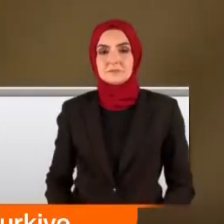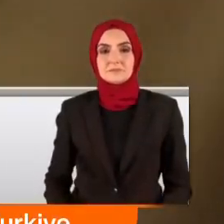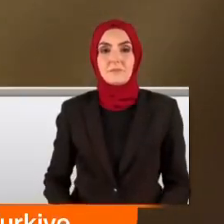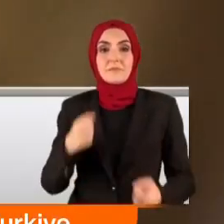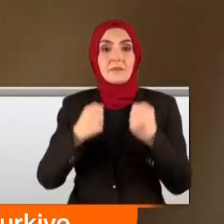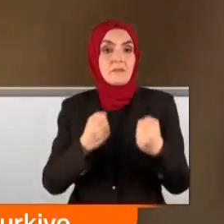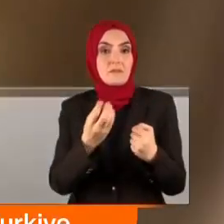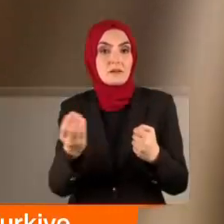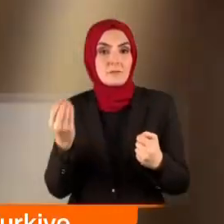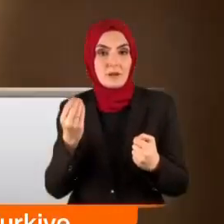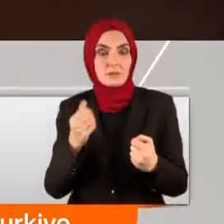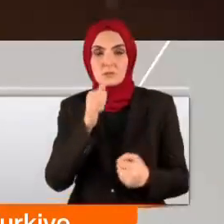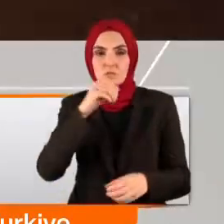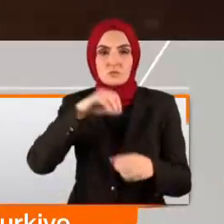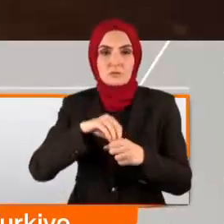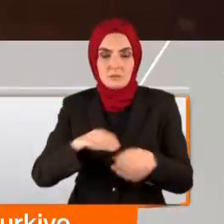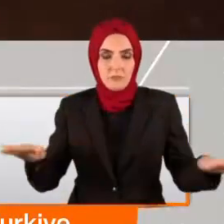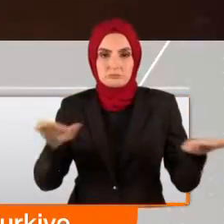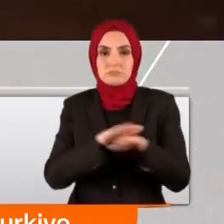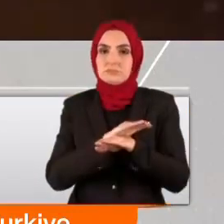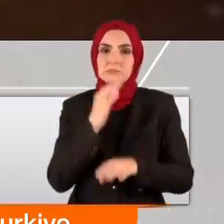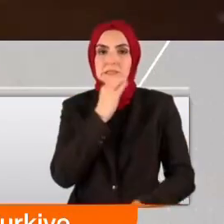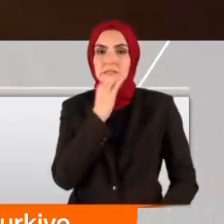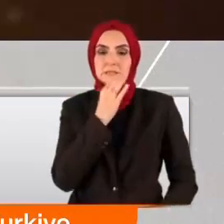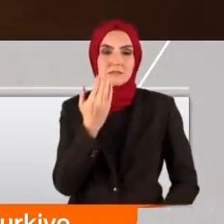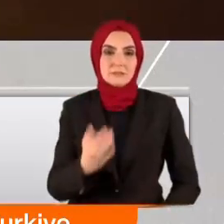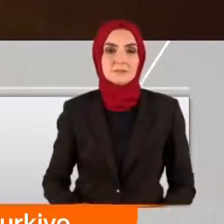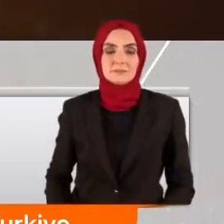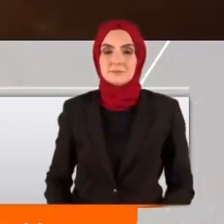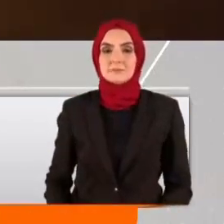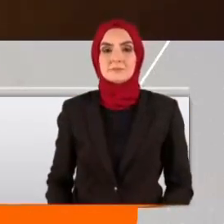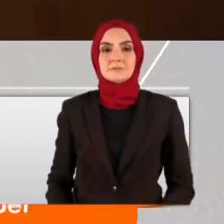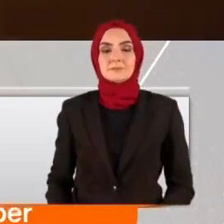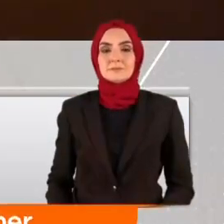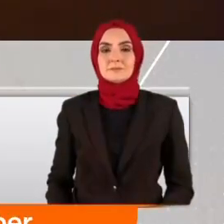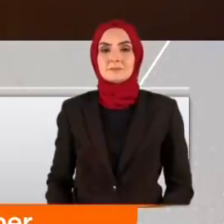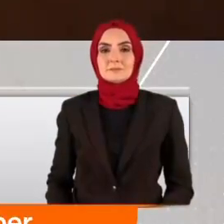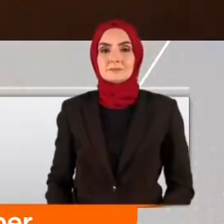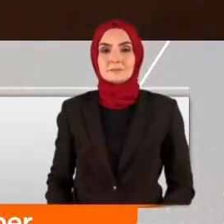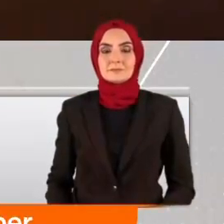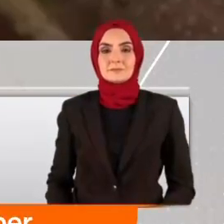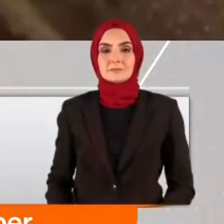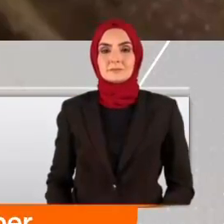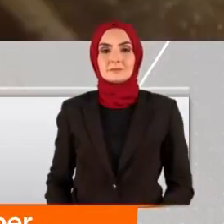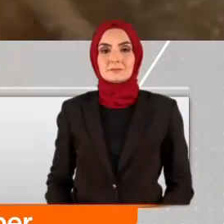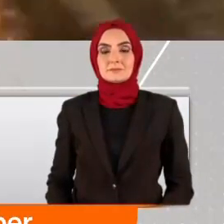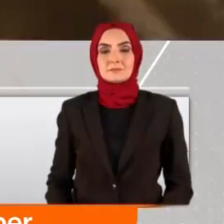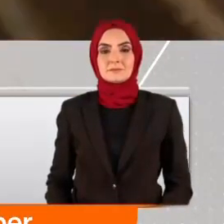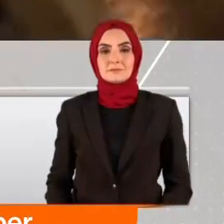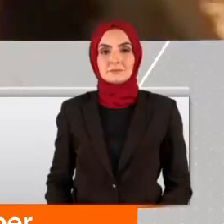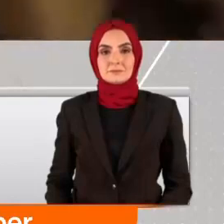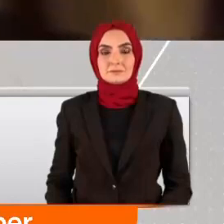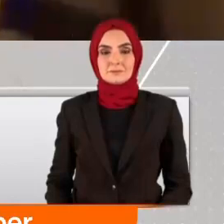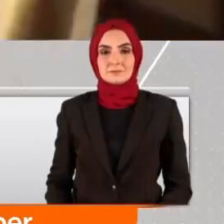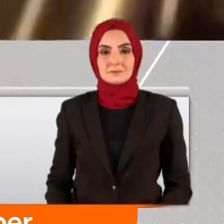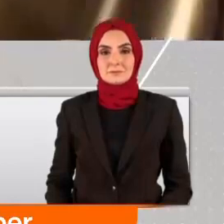Araçlar neredeyse suda kayboldu. Arabanın tavanına kadar geldi sular. Bu arabayı mı kurtaracağız, amcalarımı kurtaracağız derken arabanın içinde zaten bir tane de bayan var.